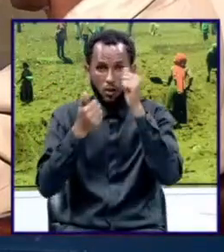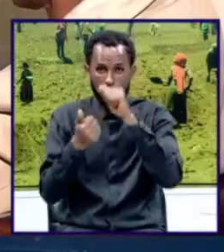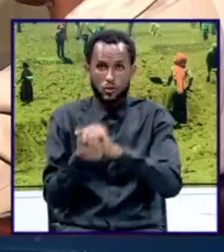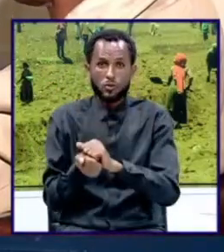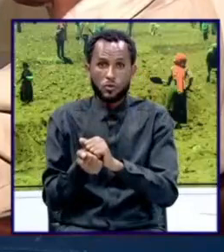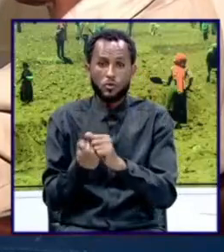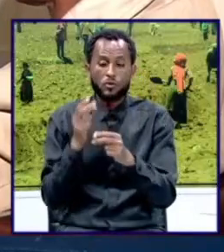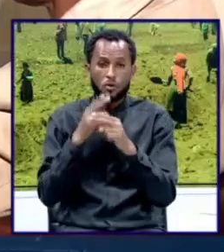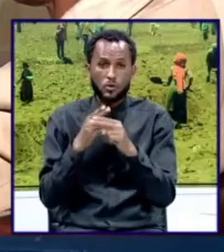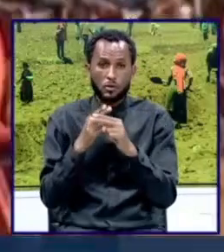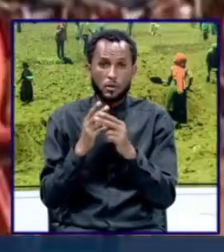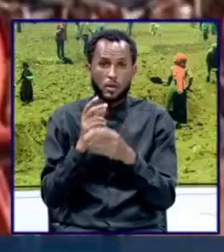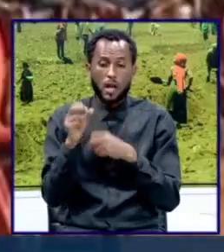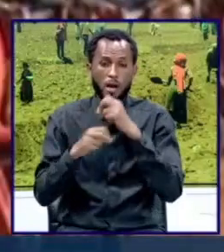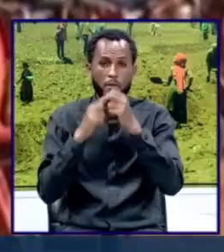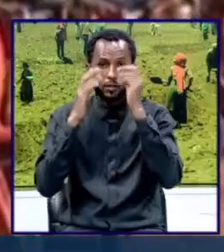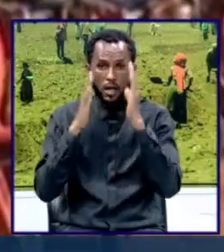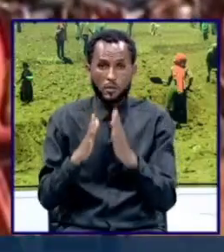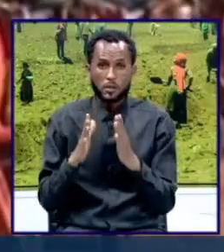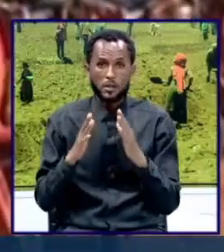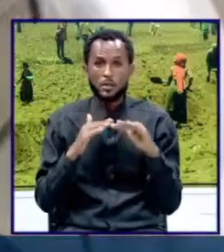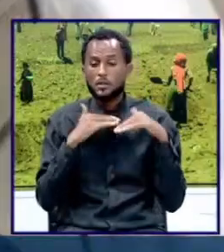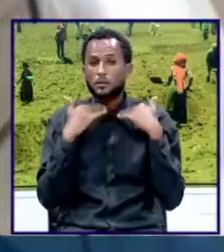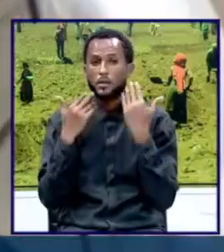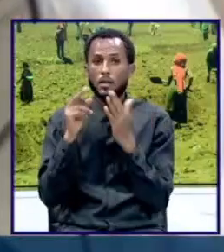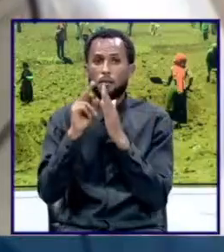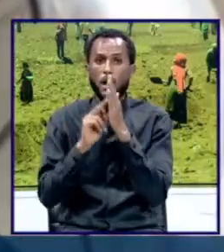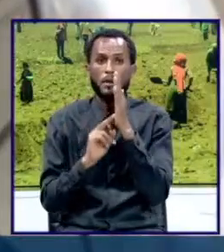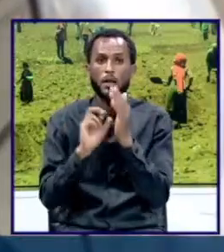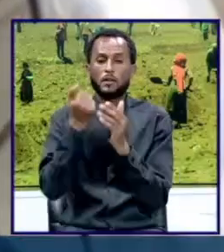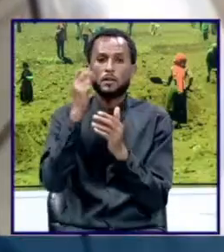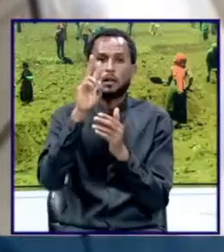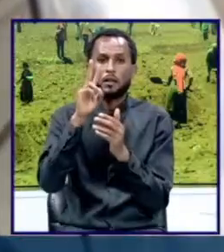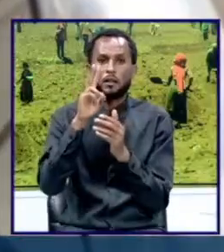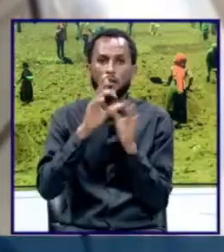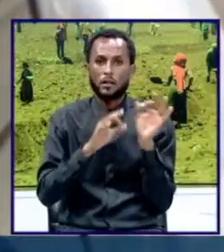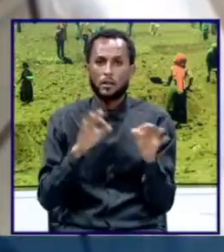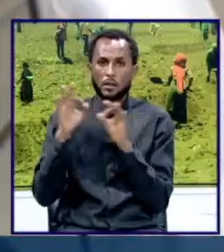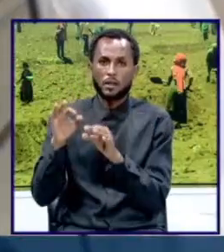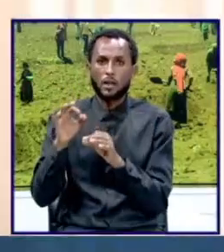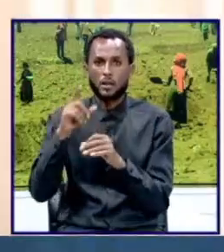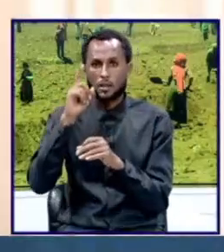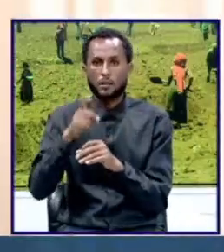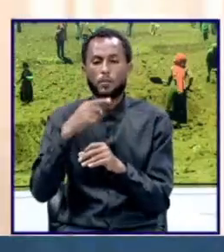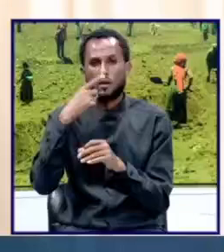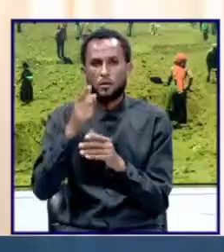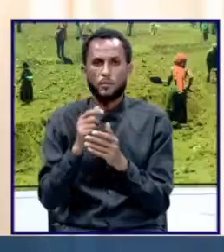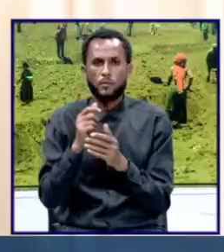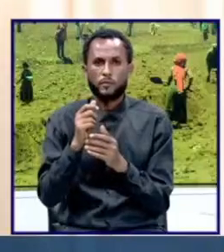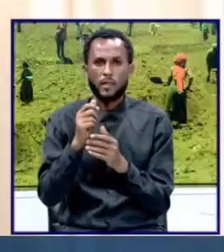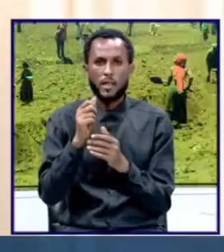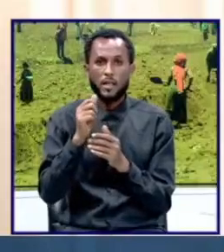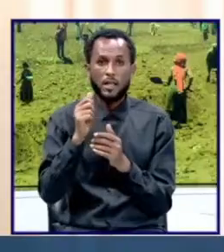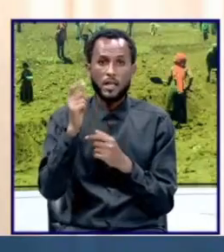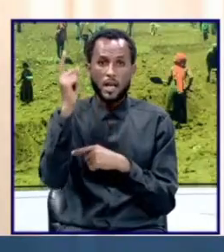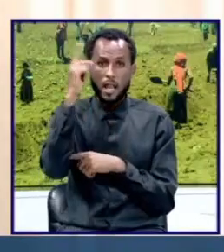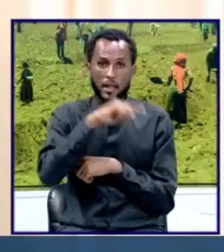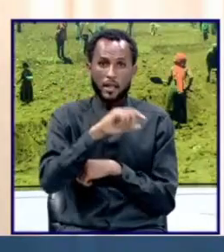ሓርበኛታት ስንኩላን ዓመታዊ ዝኽሪ መዓልቲ ሰማእታት ብሓምለ 12 ክትከኣ ይግባእ ይብል። ዕለት 12